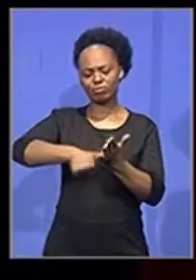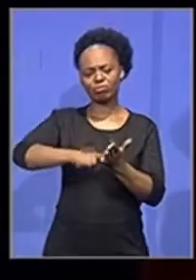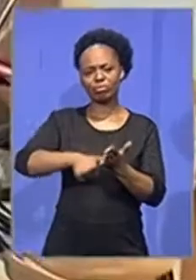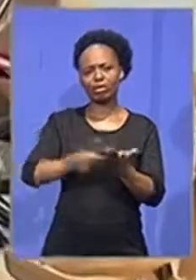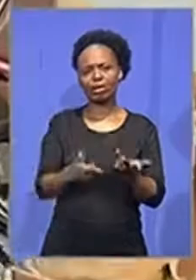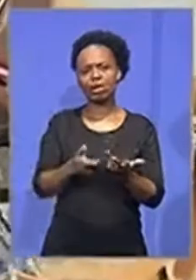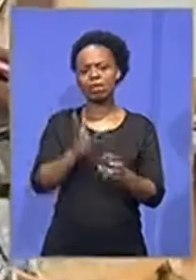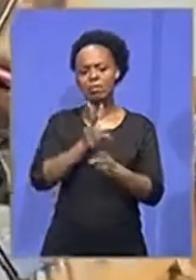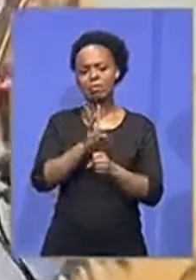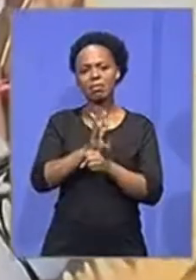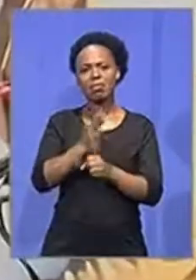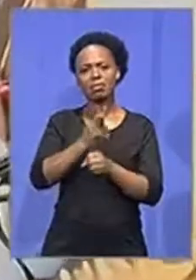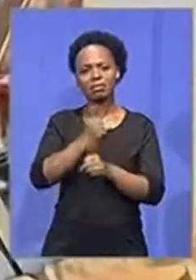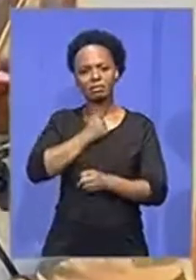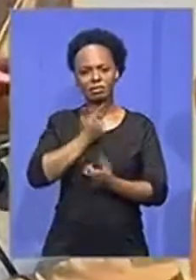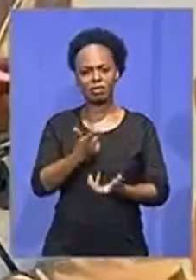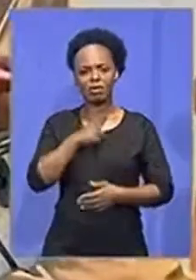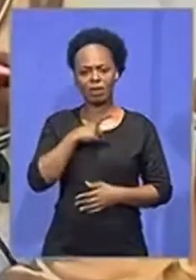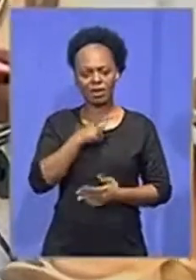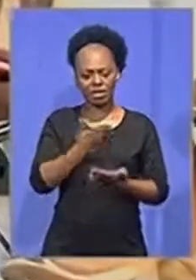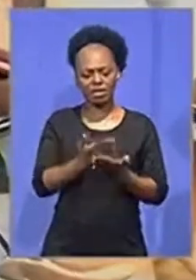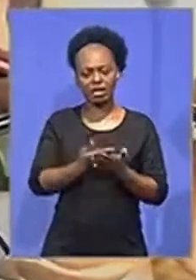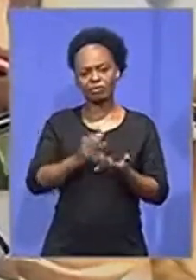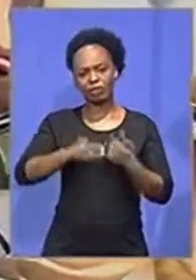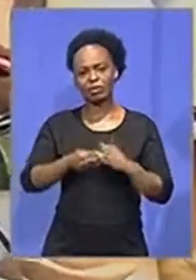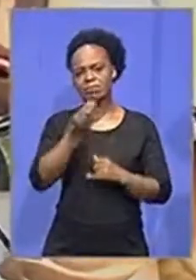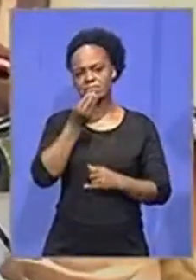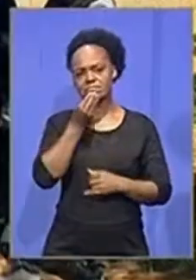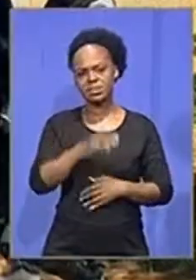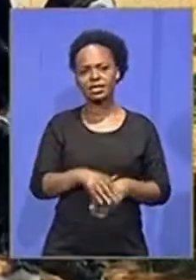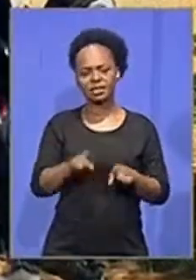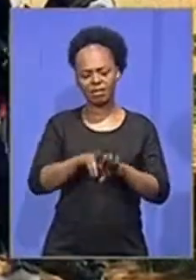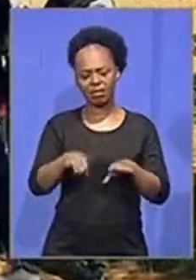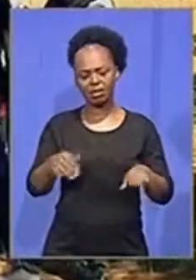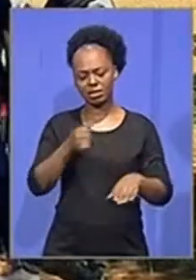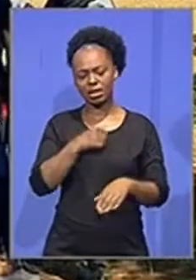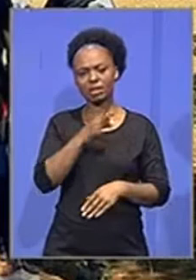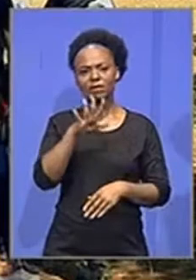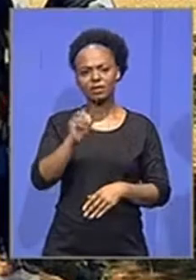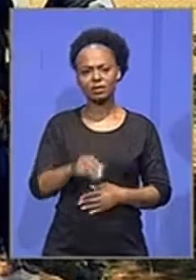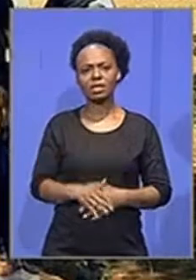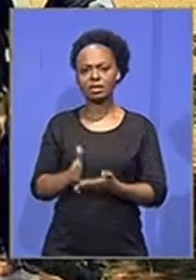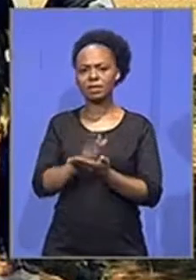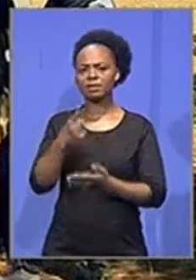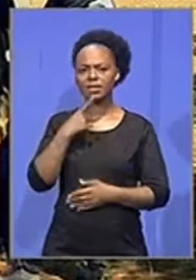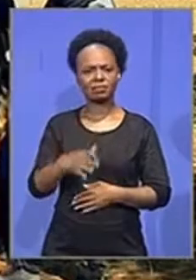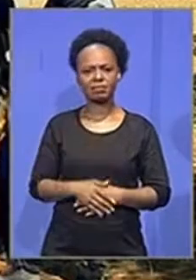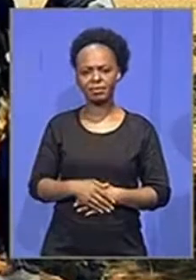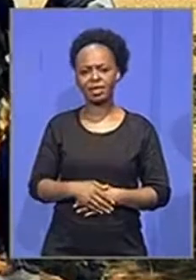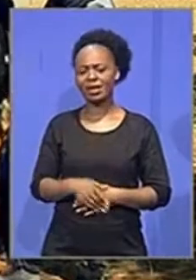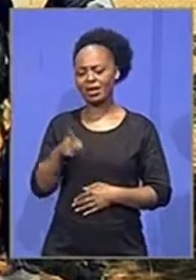go ja. Buso gareng ga badiri ba feta 800 ba ba sa itumelang bao ba begang gore madi a bona a tsenngwa mo akhaontong